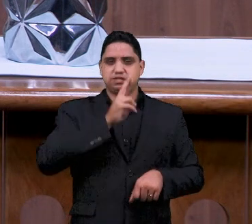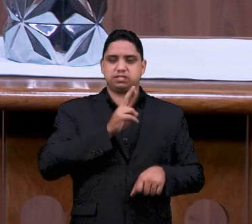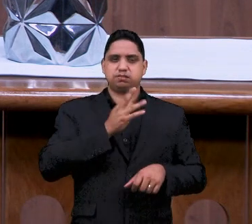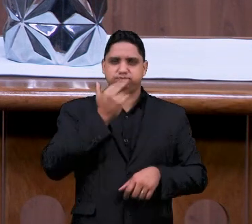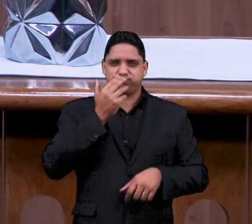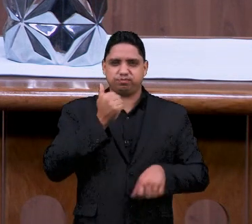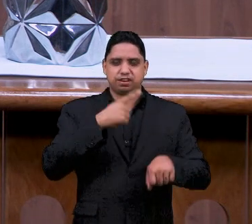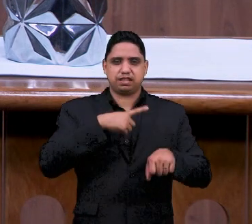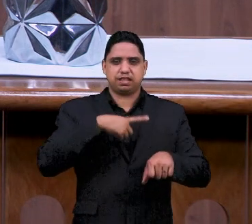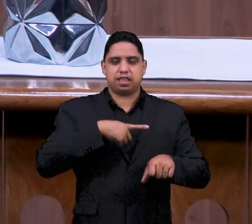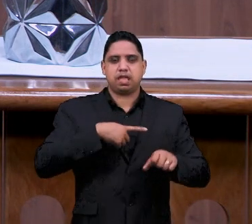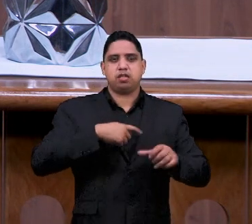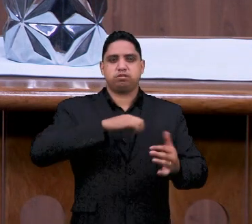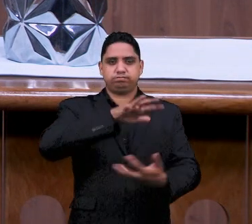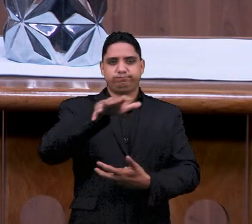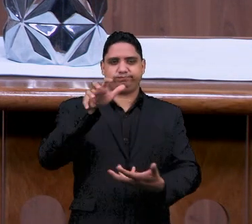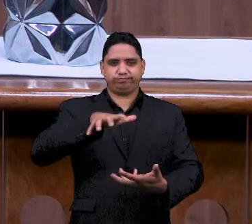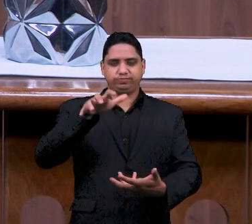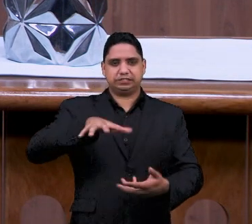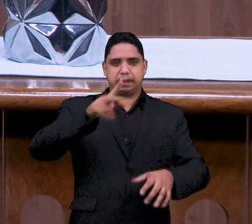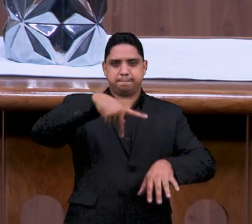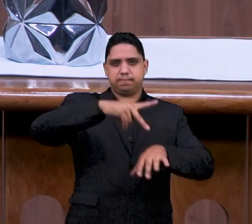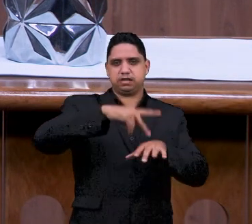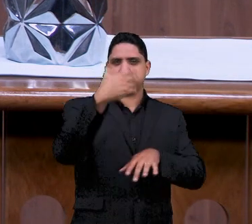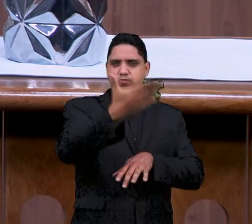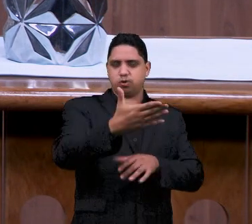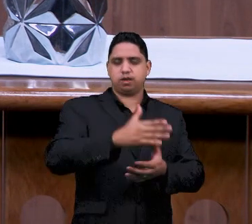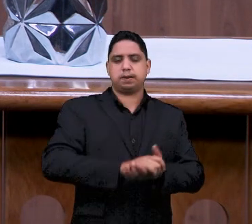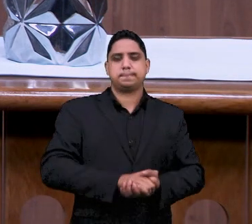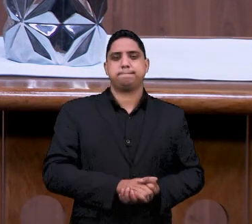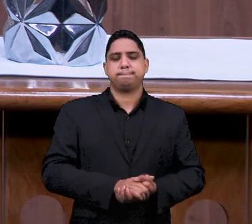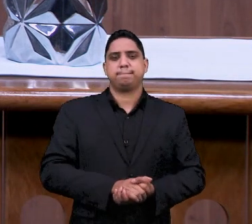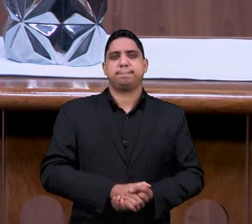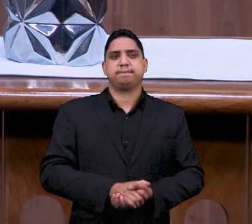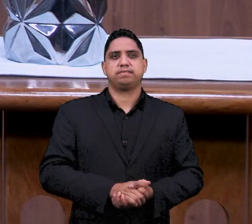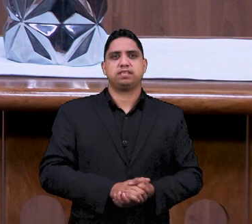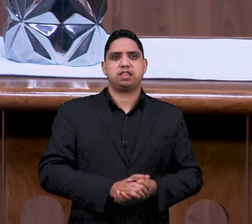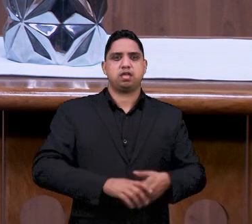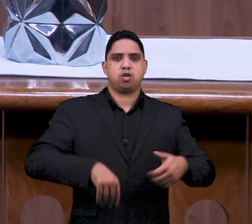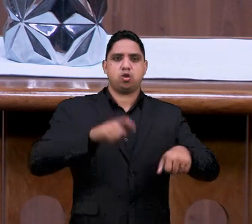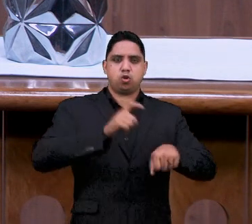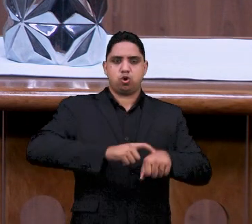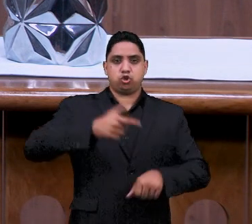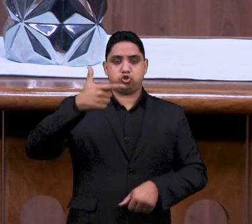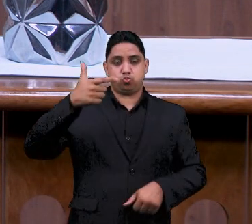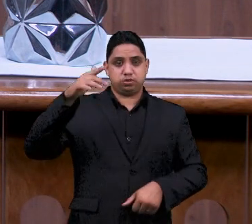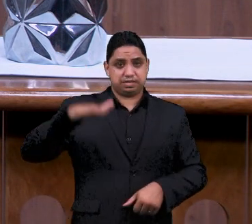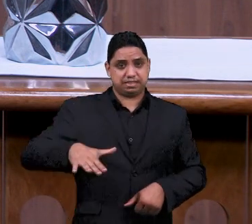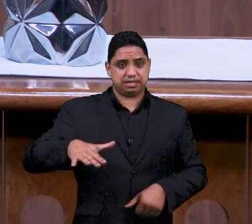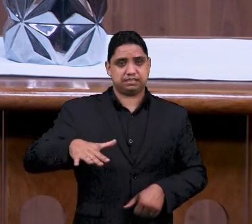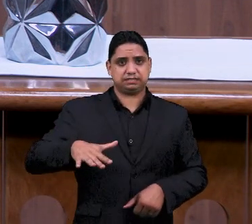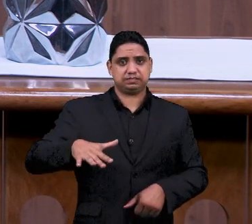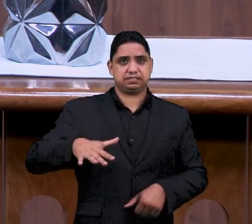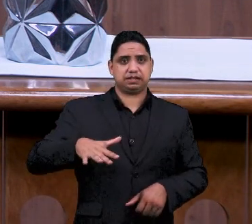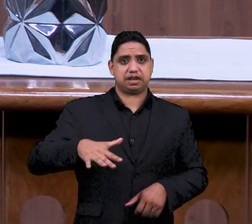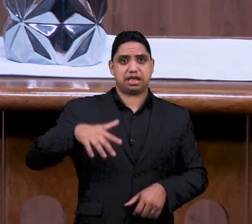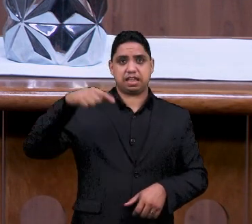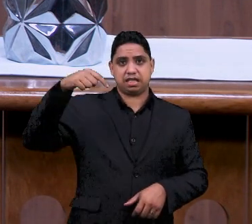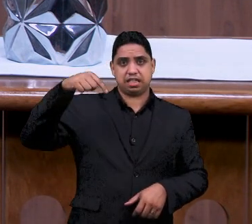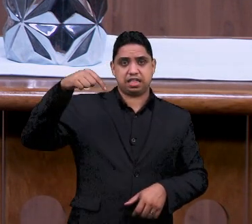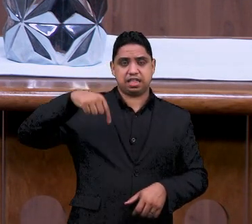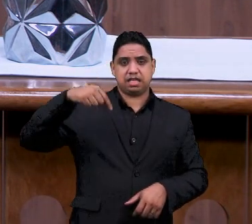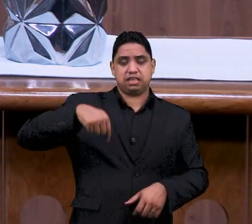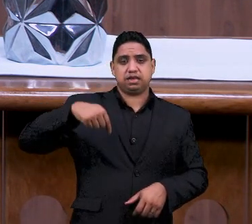à l'étranger, la transmission via canal YouTube à l'étranger, à 14 heures au Brésil, ici dans la Grande